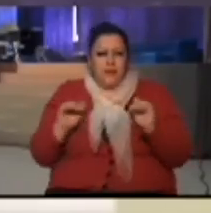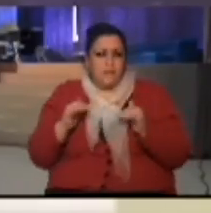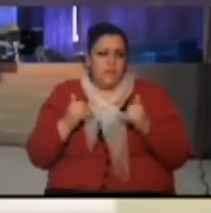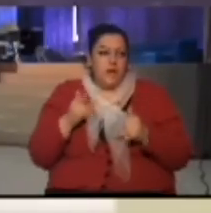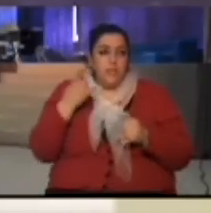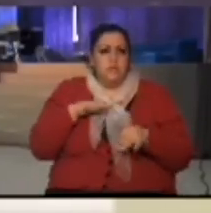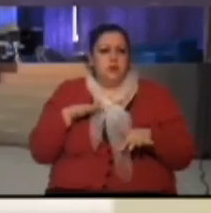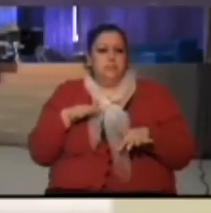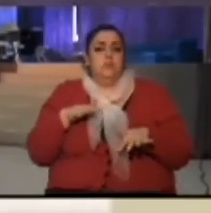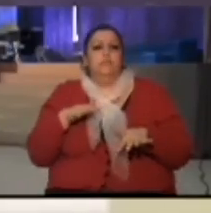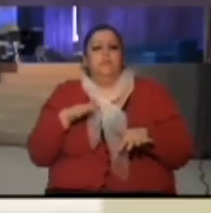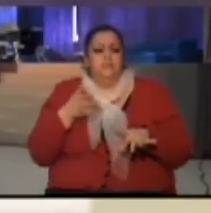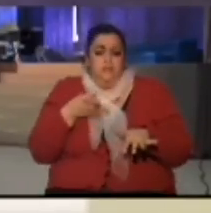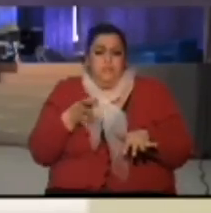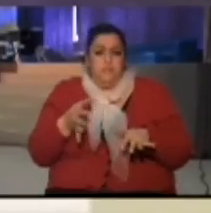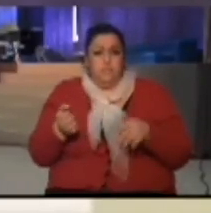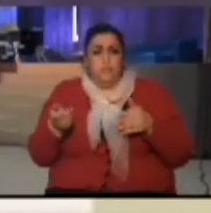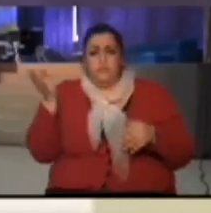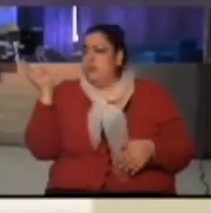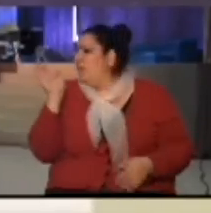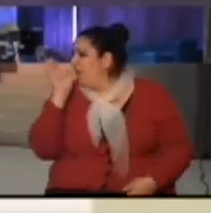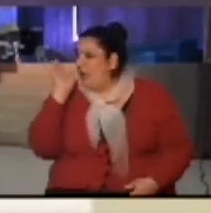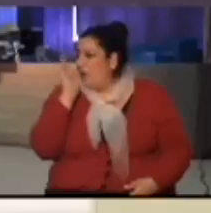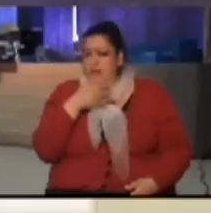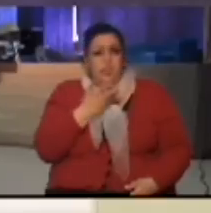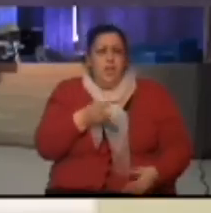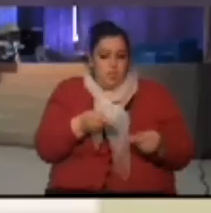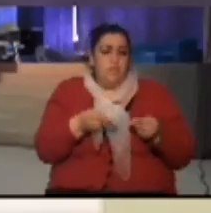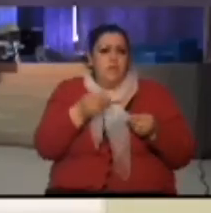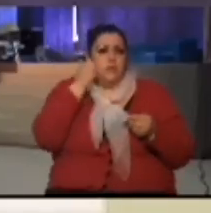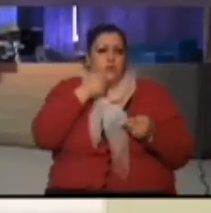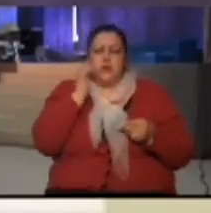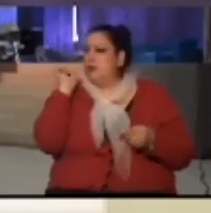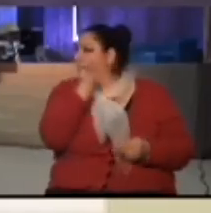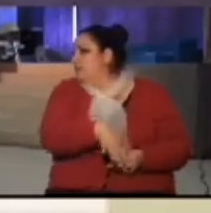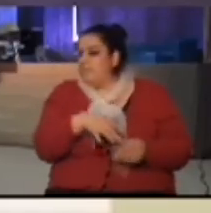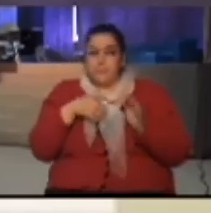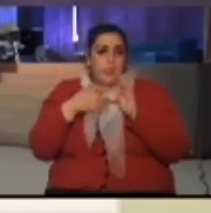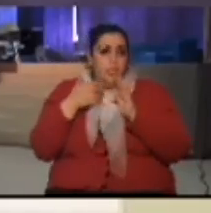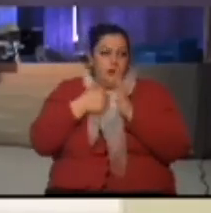իրանք չեն հասկանում, շրխկացնում են վրա։ Դուռը փակվավ։